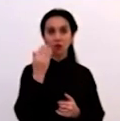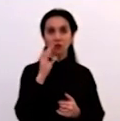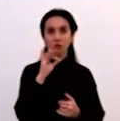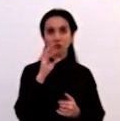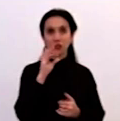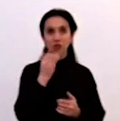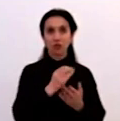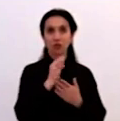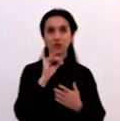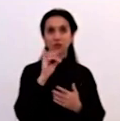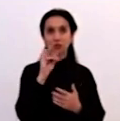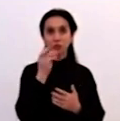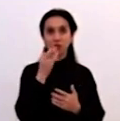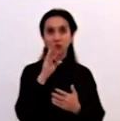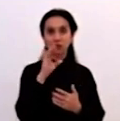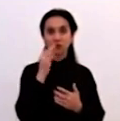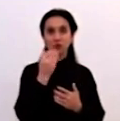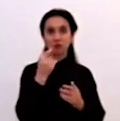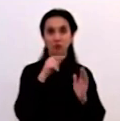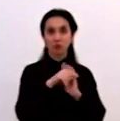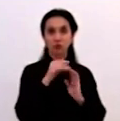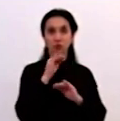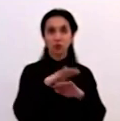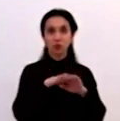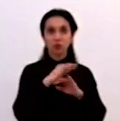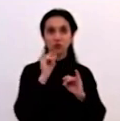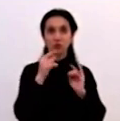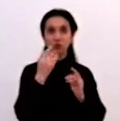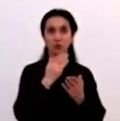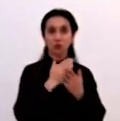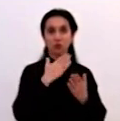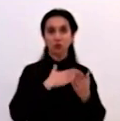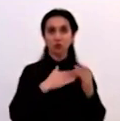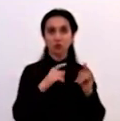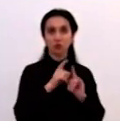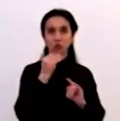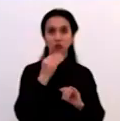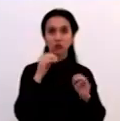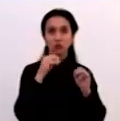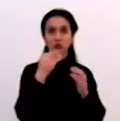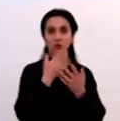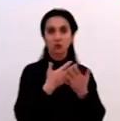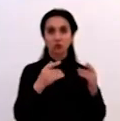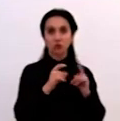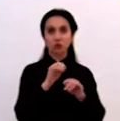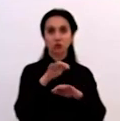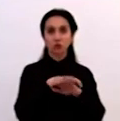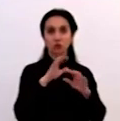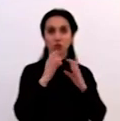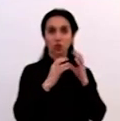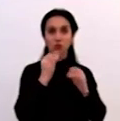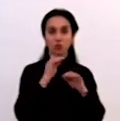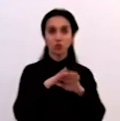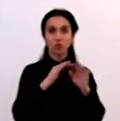aloqa vositalari industriya rivojlanishiga, ichki bozor talablarini qondirishga, uning mahsulotlarini jahon bozoriga